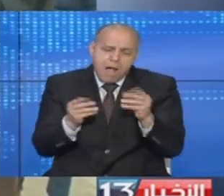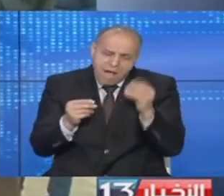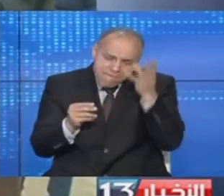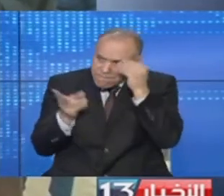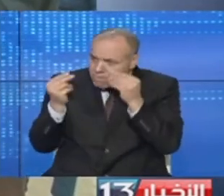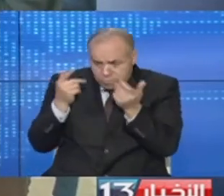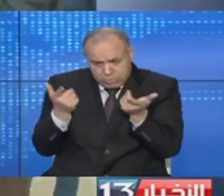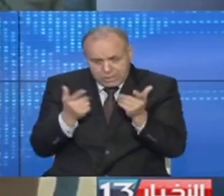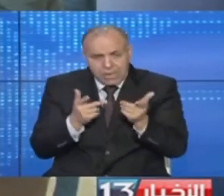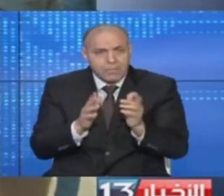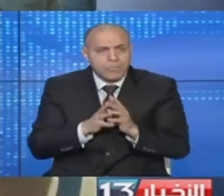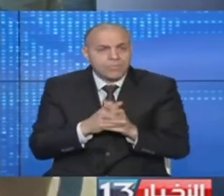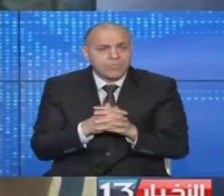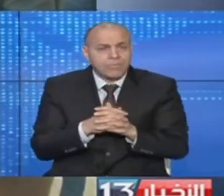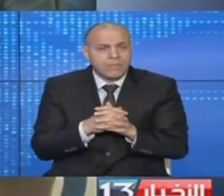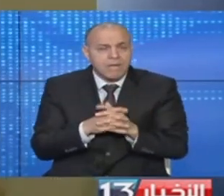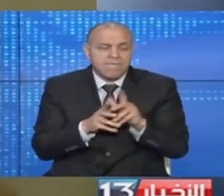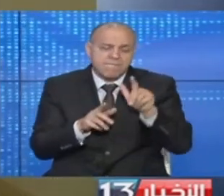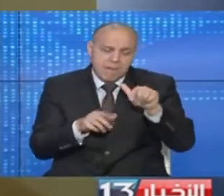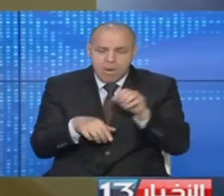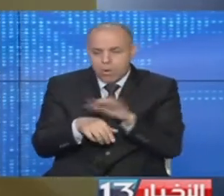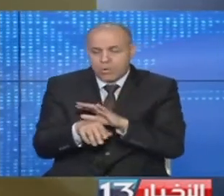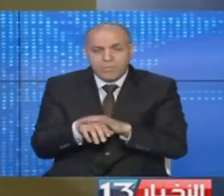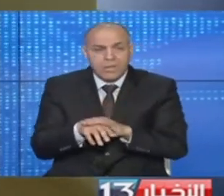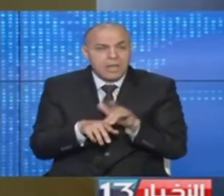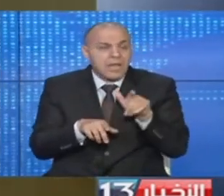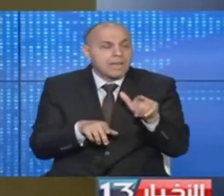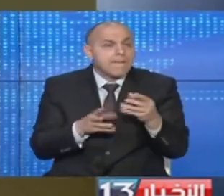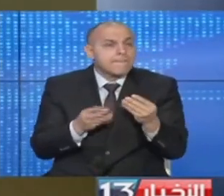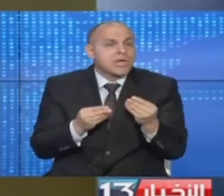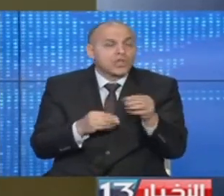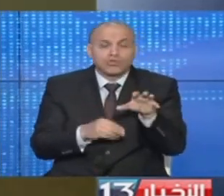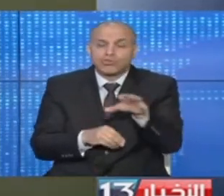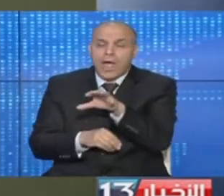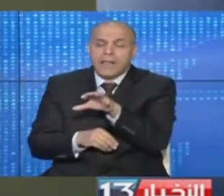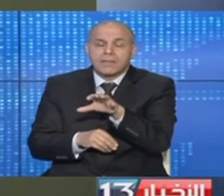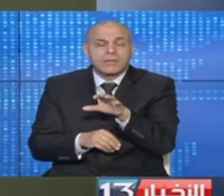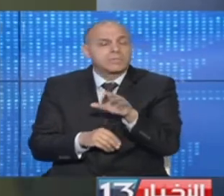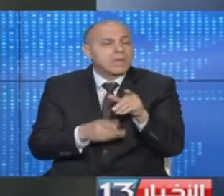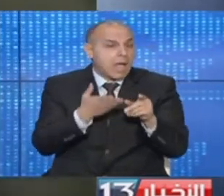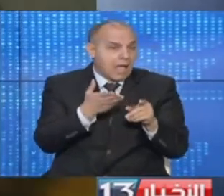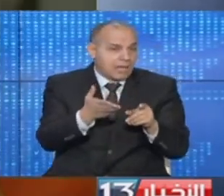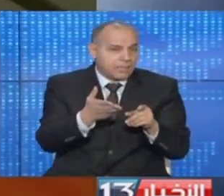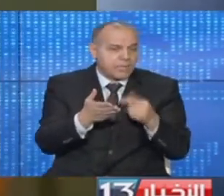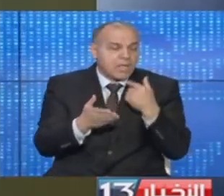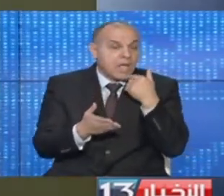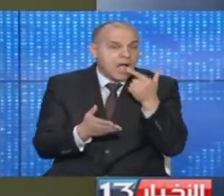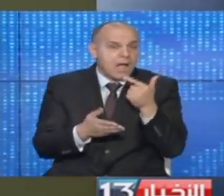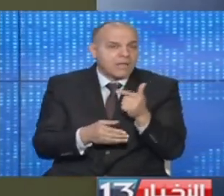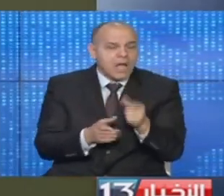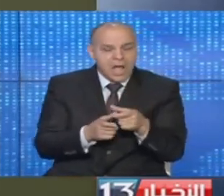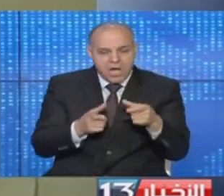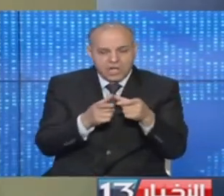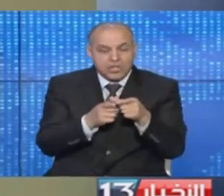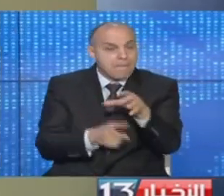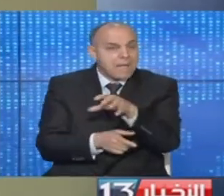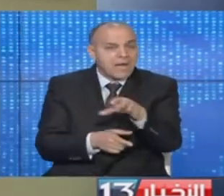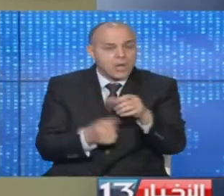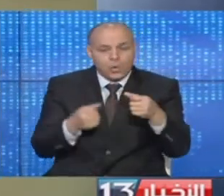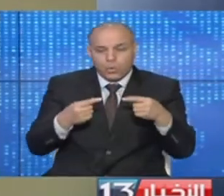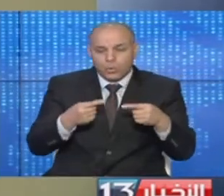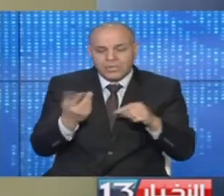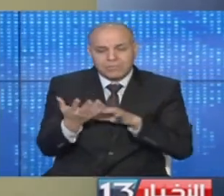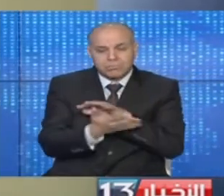أما كومي موجود. وضعية دفعت بكافة الجهات المتداخلة على غرار أعضاء اللجنة المحلية